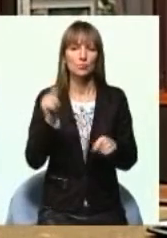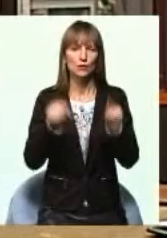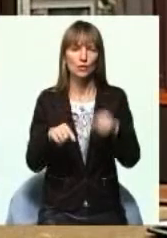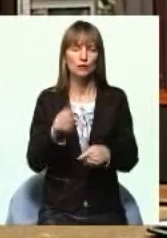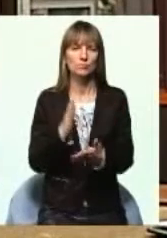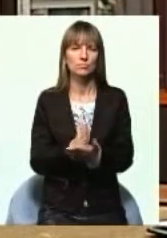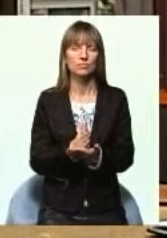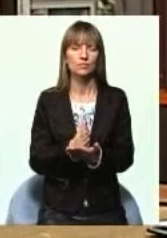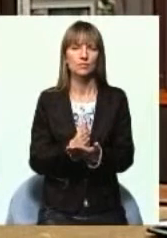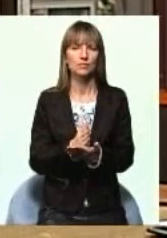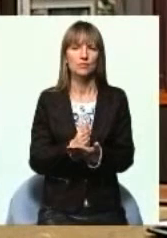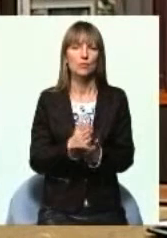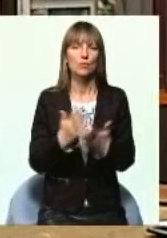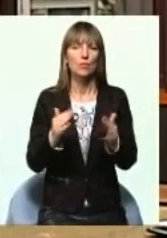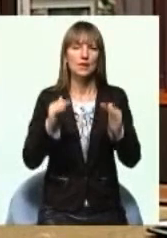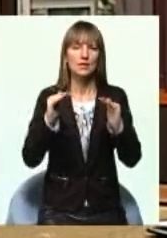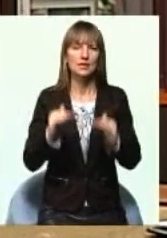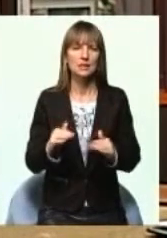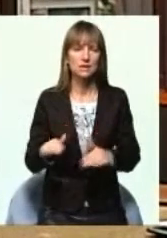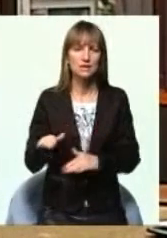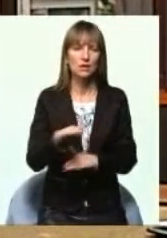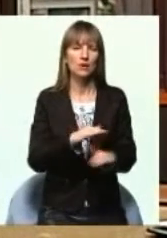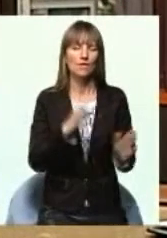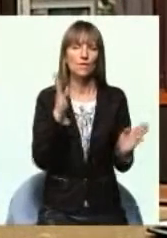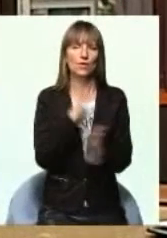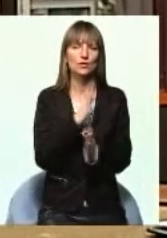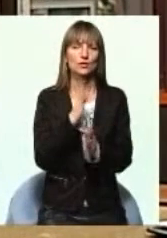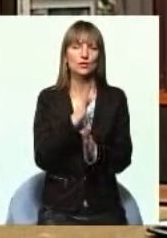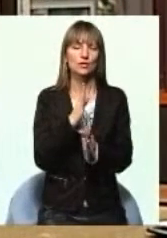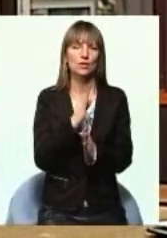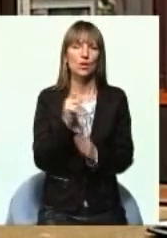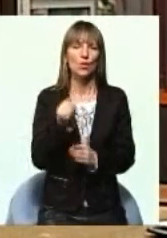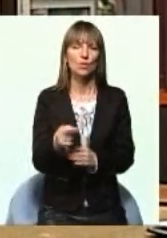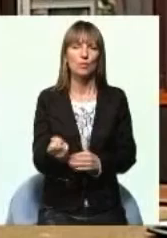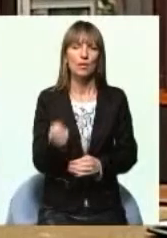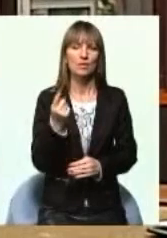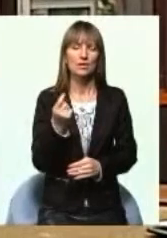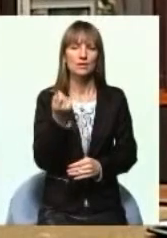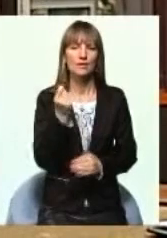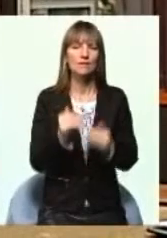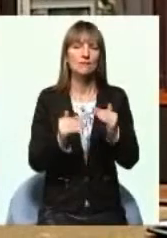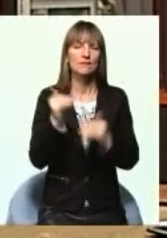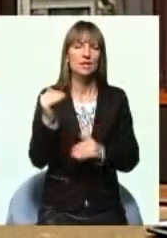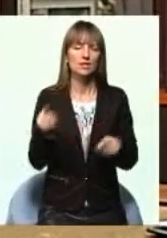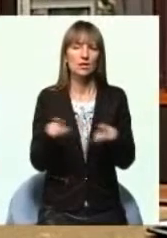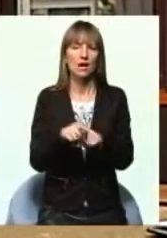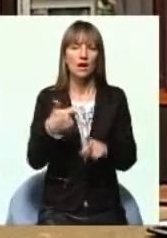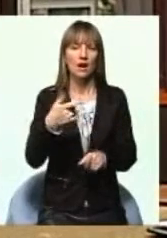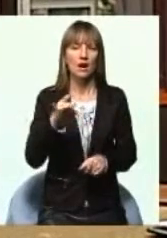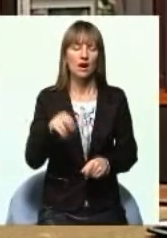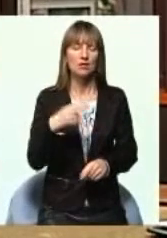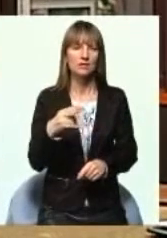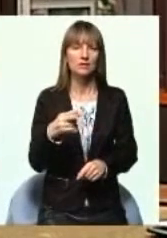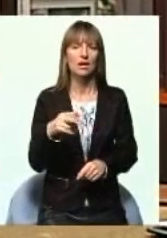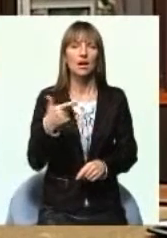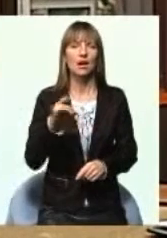образується в більш низьких слоях атмосфери. Він з'являється трохи вище, як град, але при